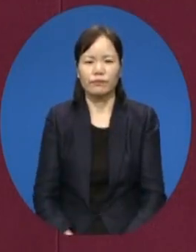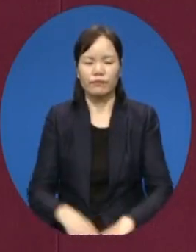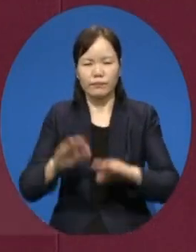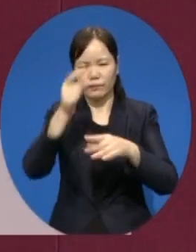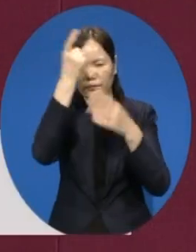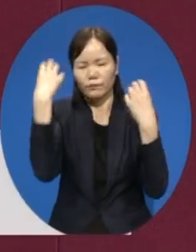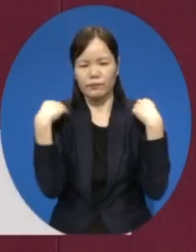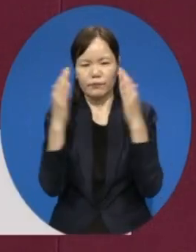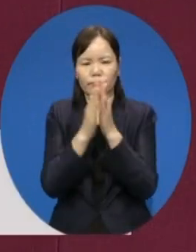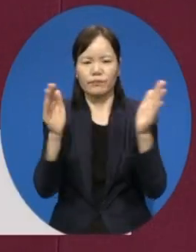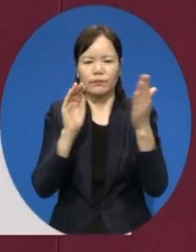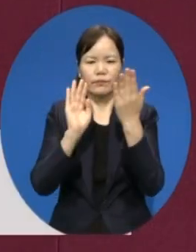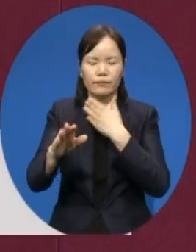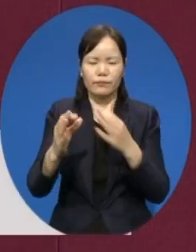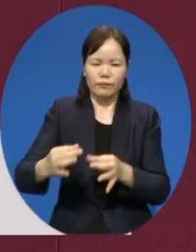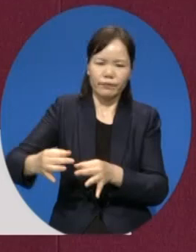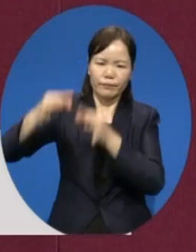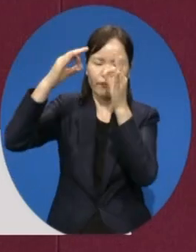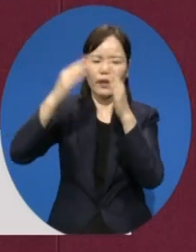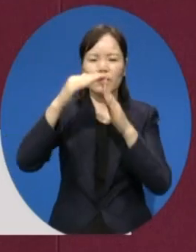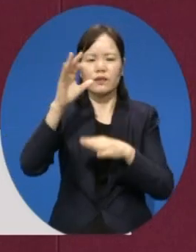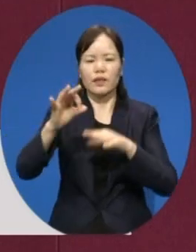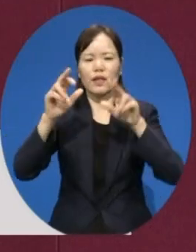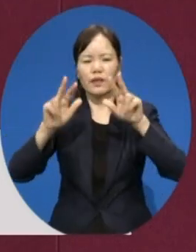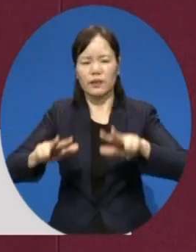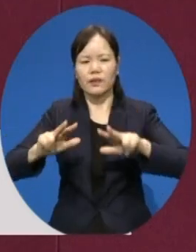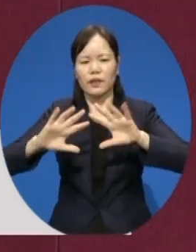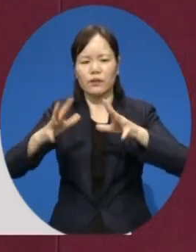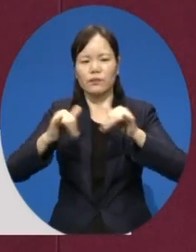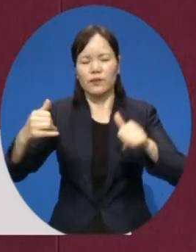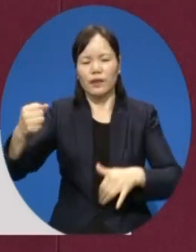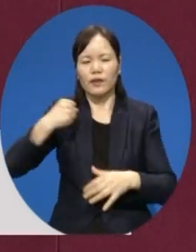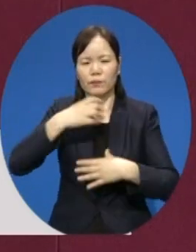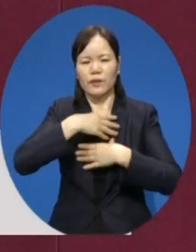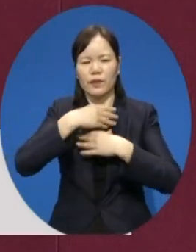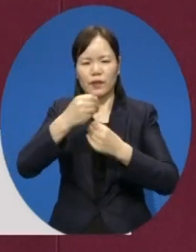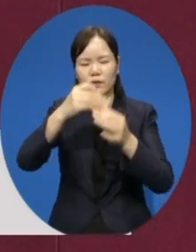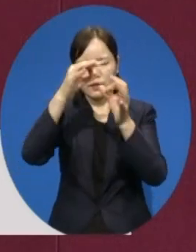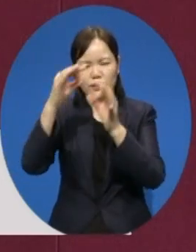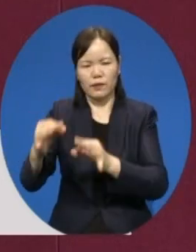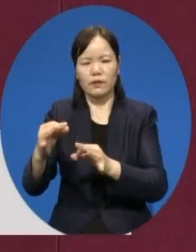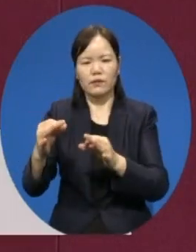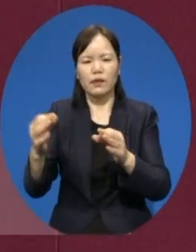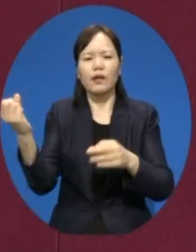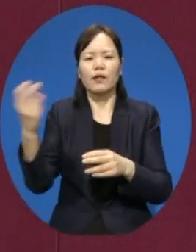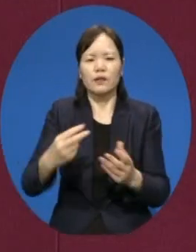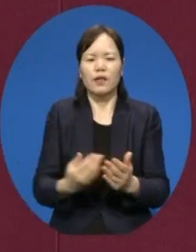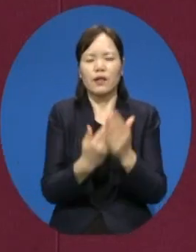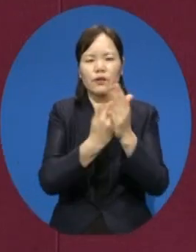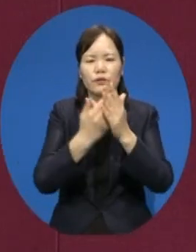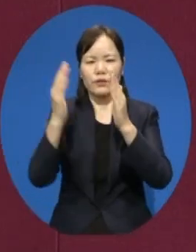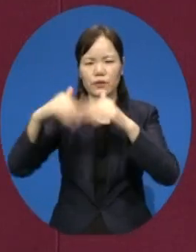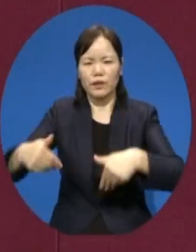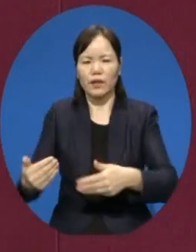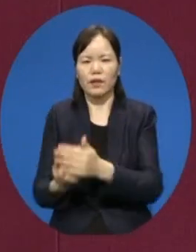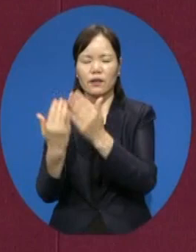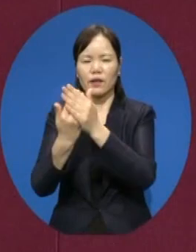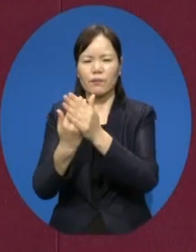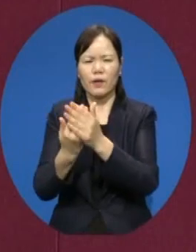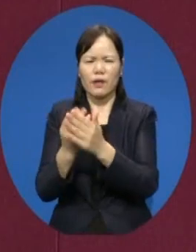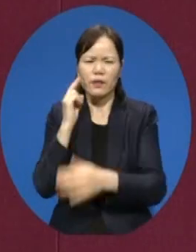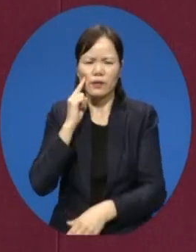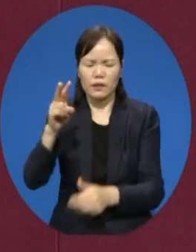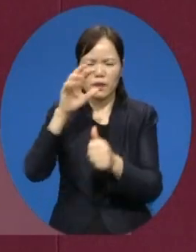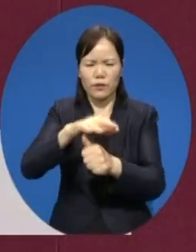천정부지로 뛴 집값 이제 우리 국민의힘이 안정화시키겠습니다. 재건축, 재개발, 과도한 규제를